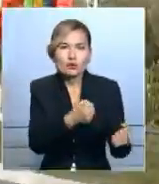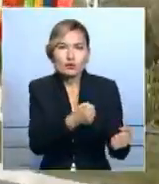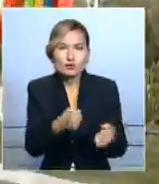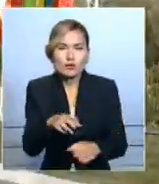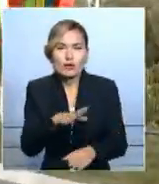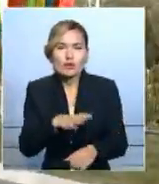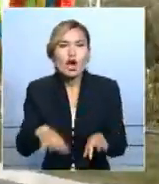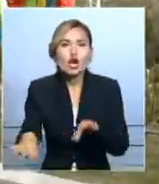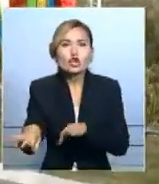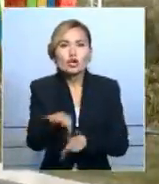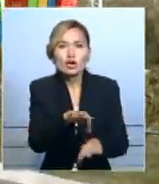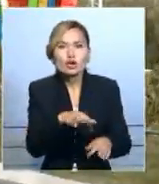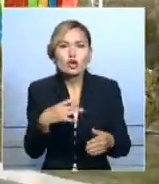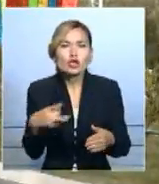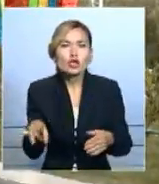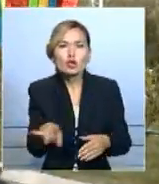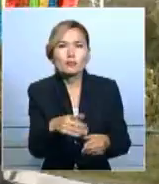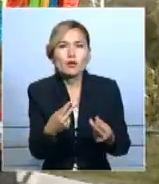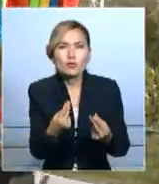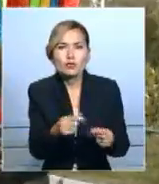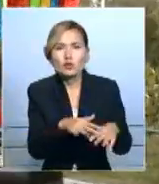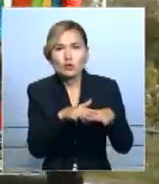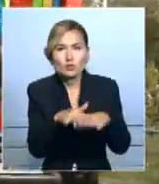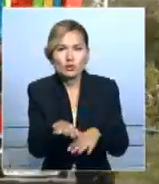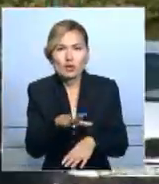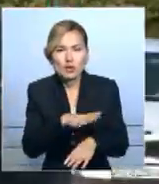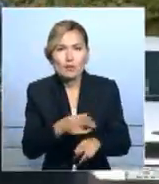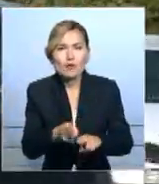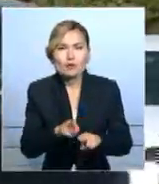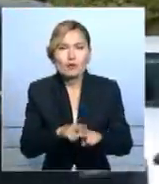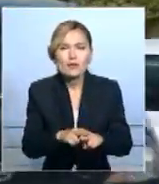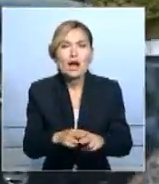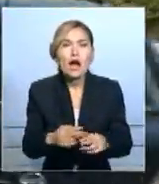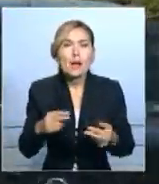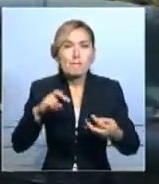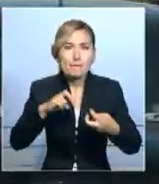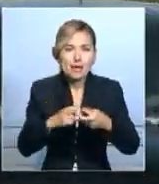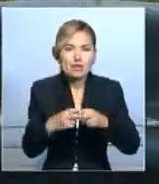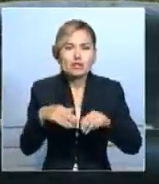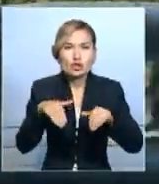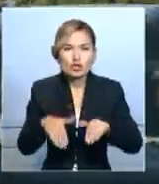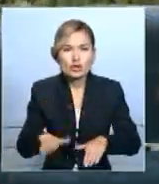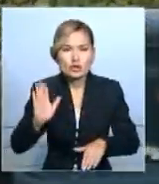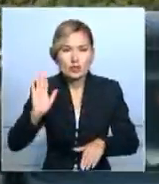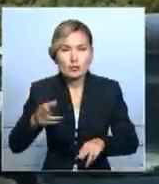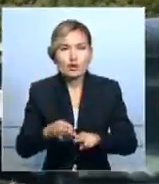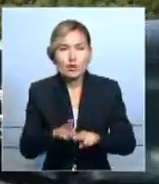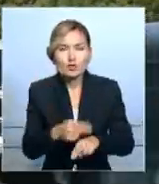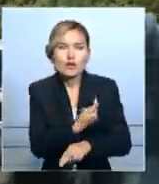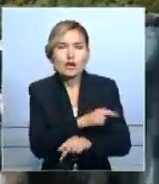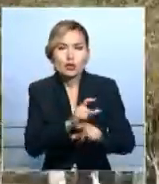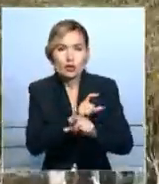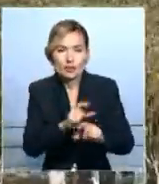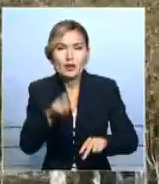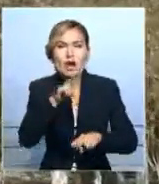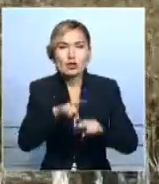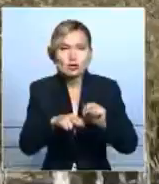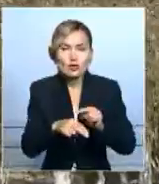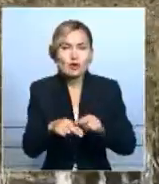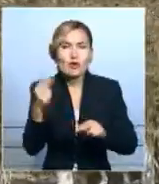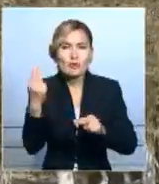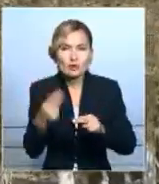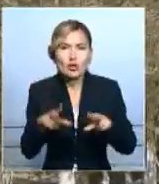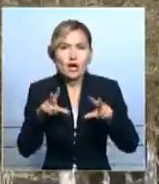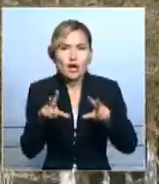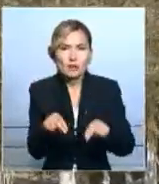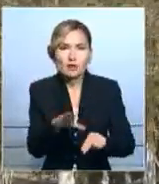тұр. Жоба республикалық бюджеттен қаржыландырылады. Бақтыбай Шелпеков мәселені сенат отырысында көтеруге уәде берді. Мәслихаттың